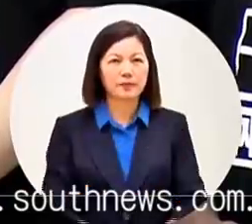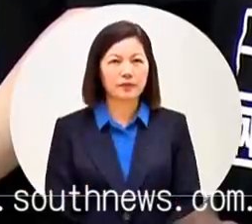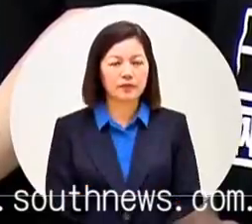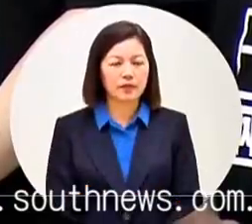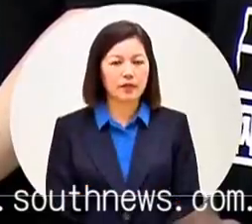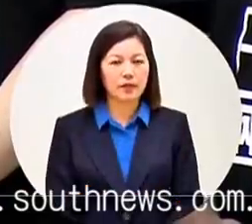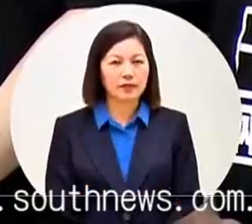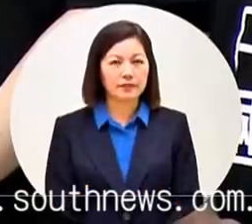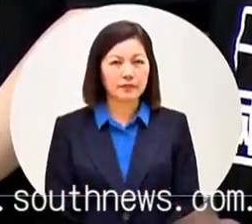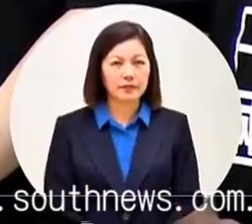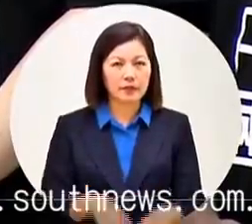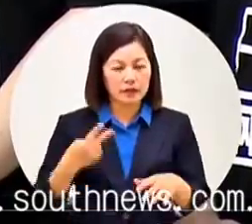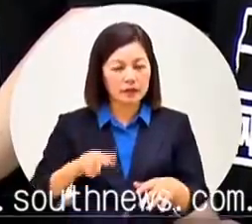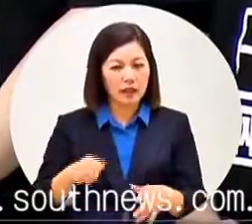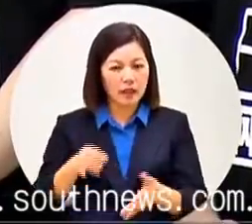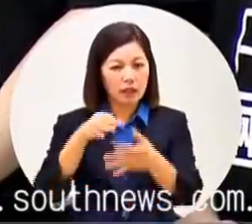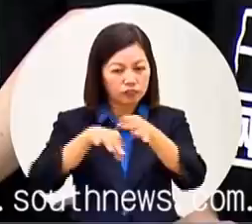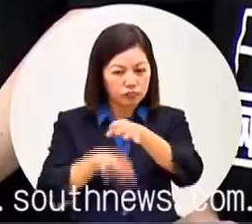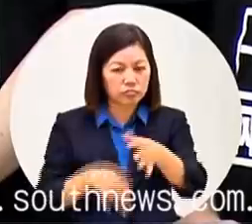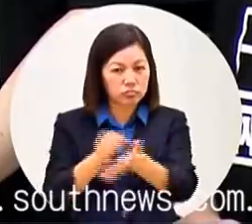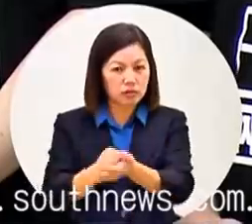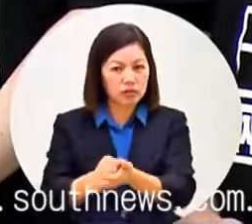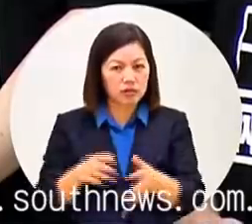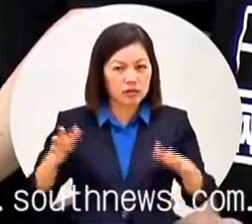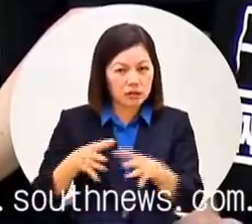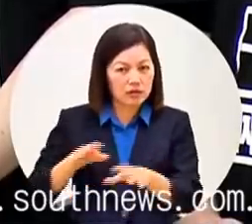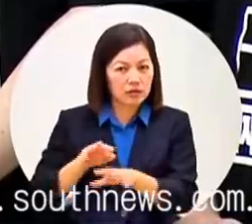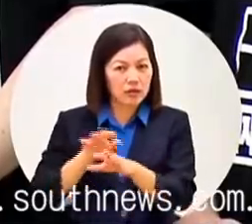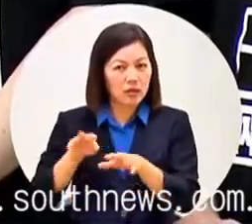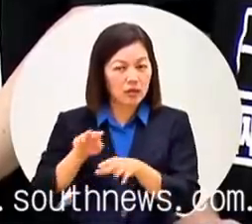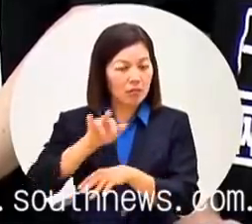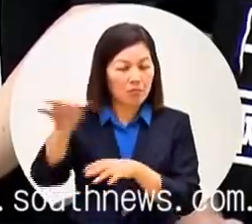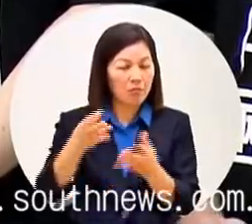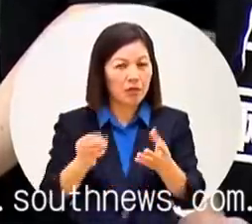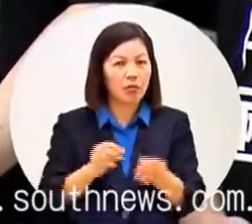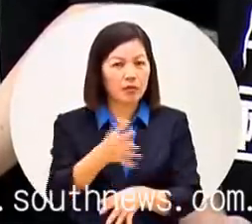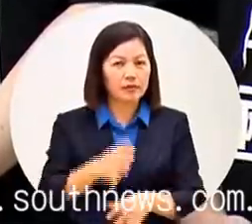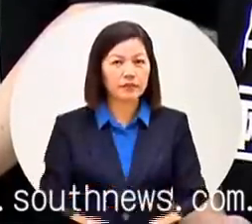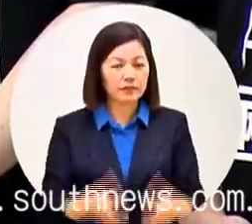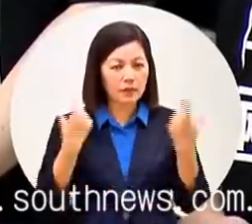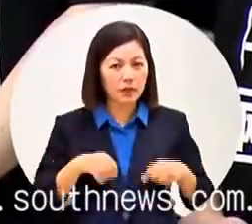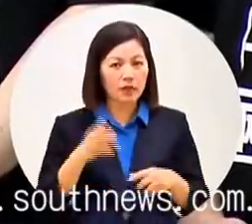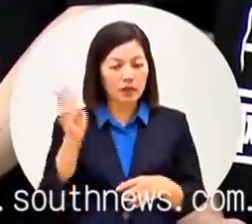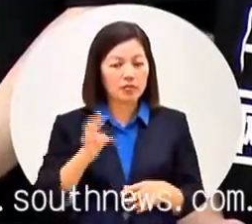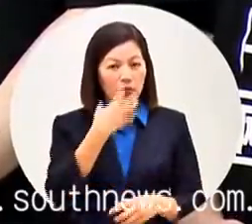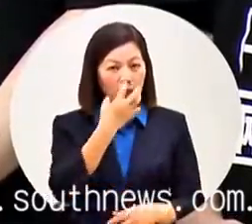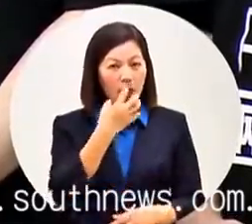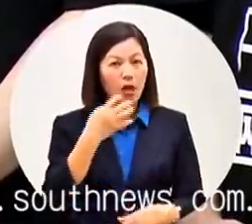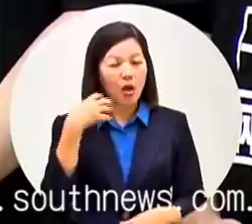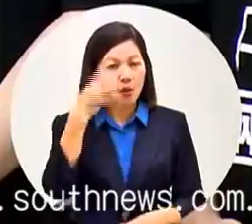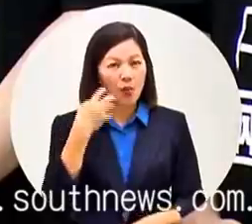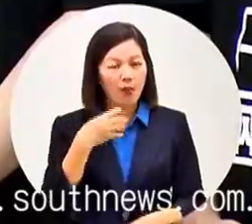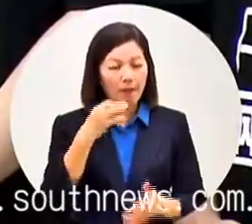员，好来登记。第二问，我们想问为什么韩市长本来要卖水果，后来变成